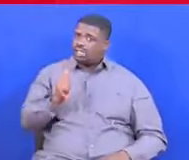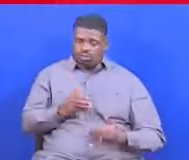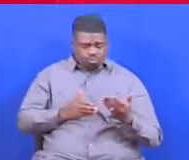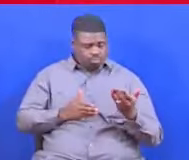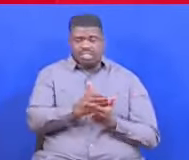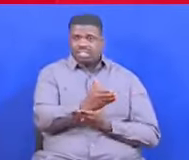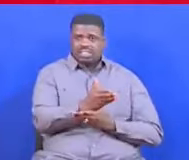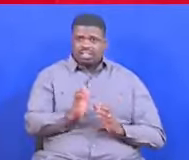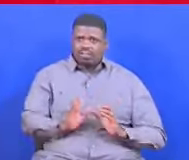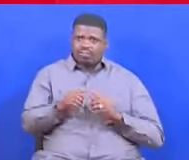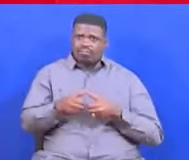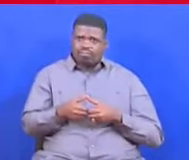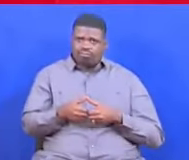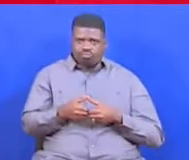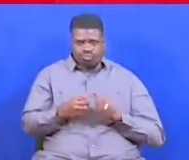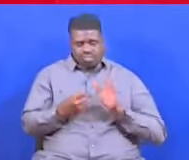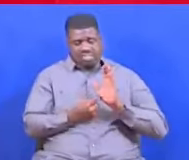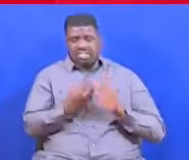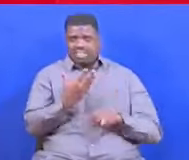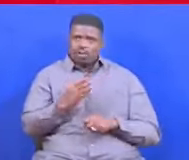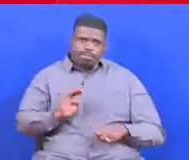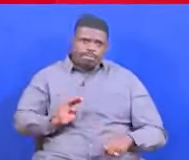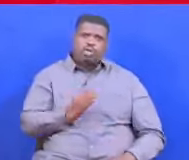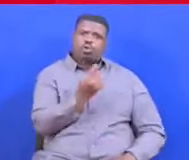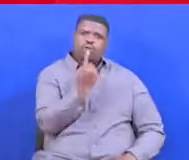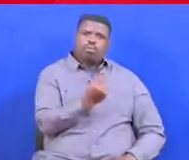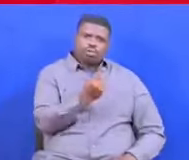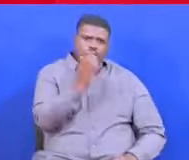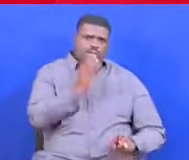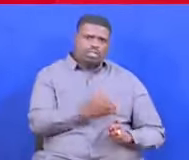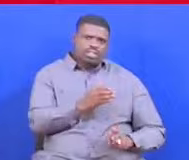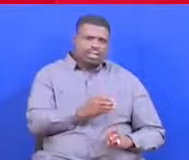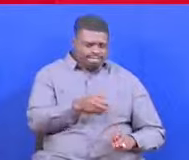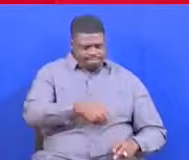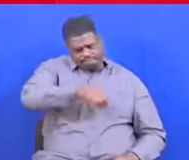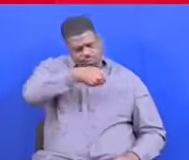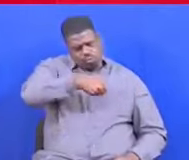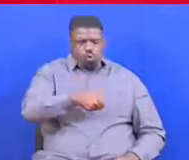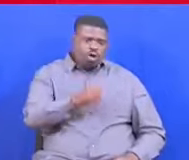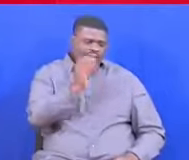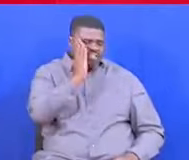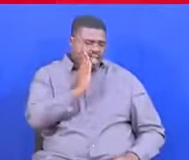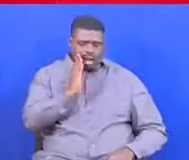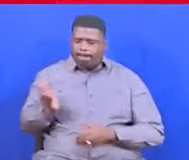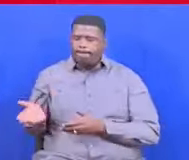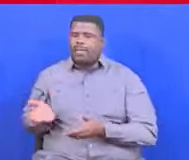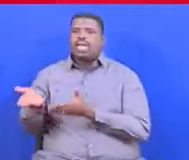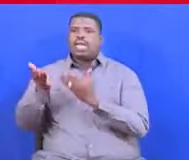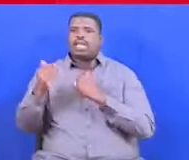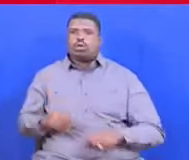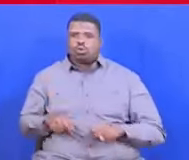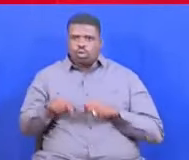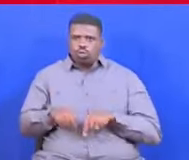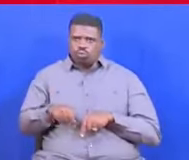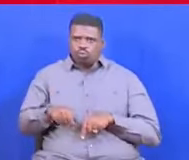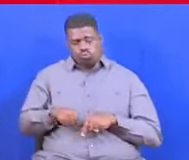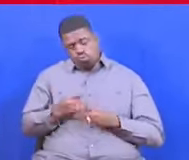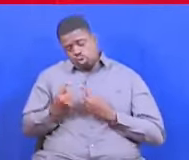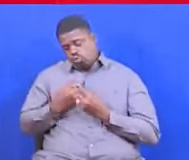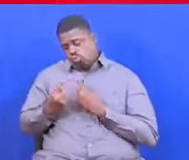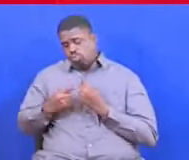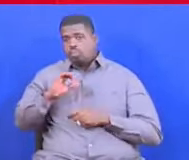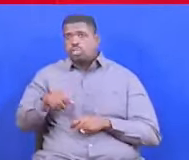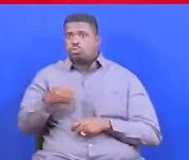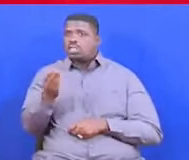namba 65 bilioni 1 kwa ajili ya vijana, mfuko wa maendeleo ya vijana. Leo tunazungumza mwezi wa 3, hizo